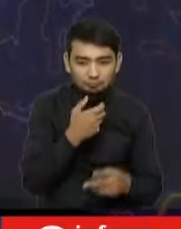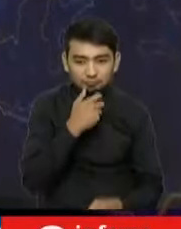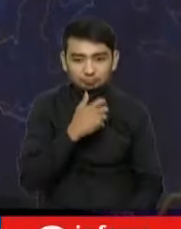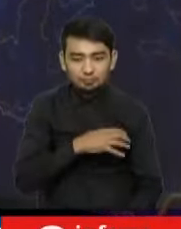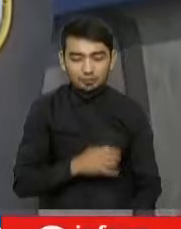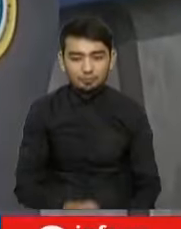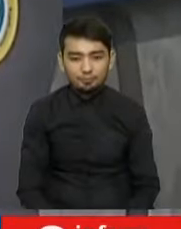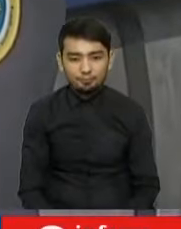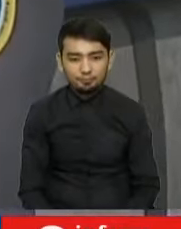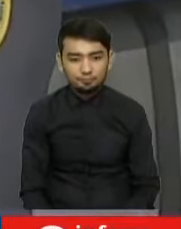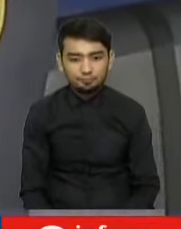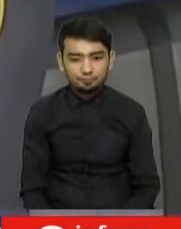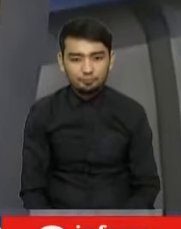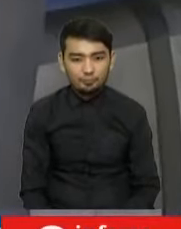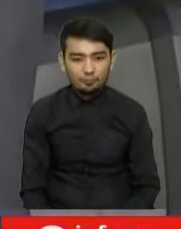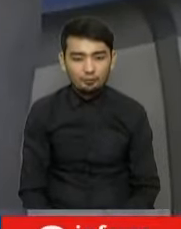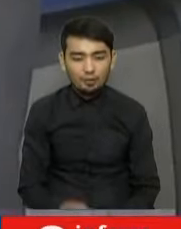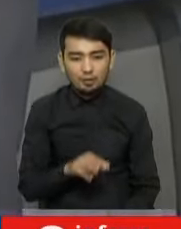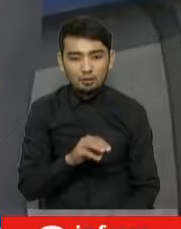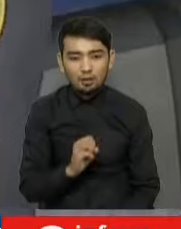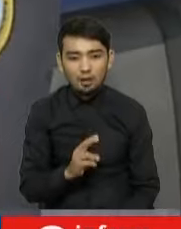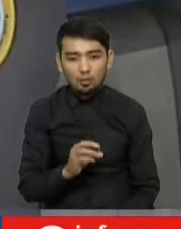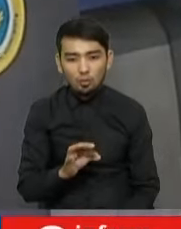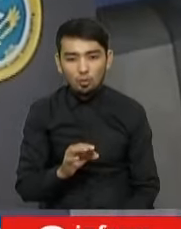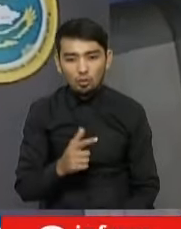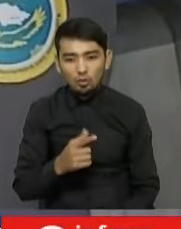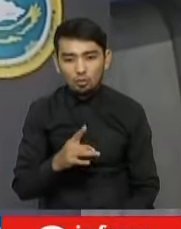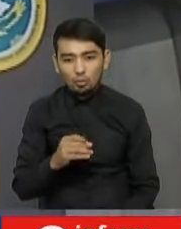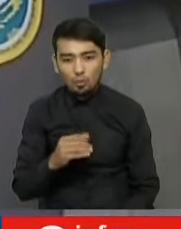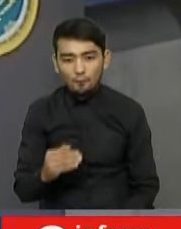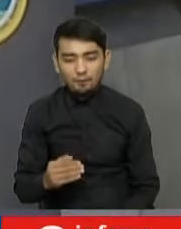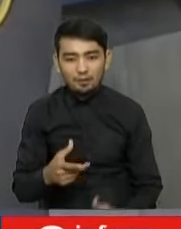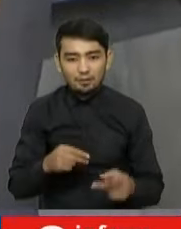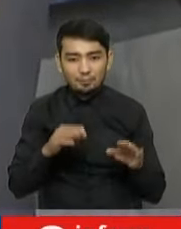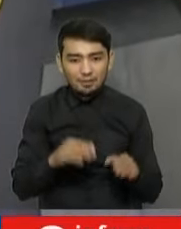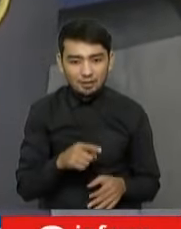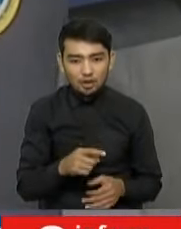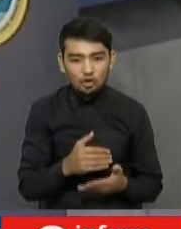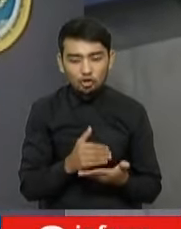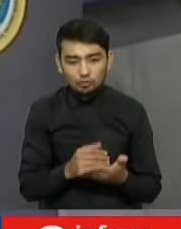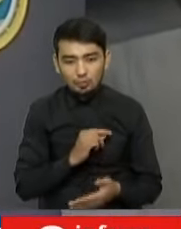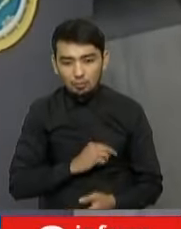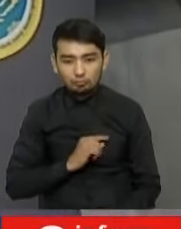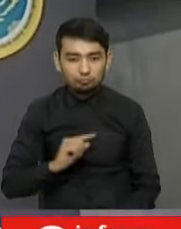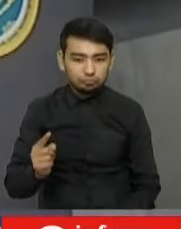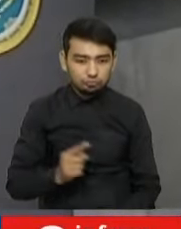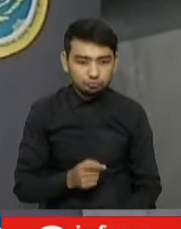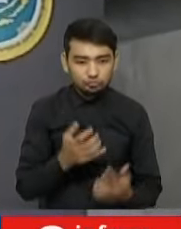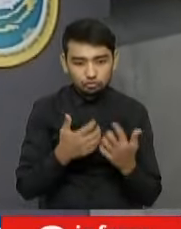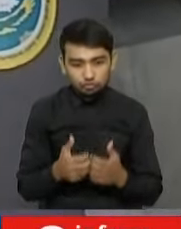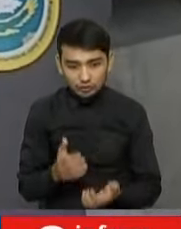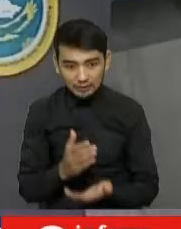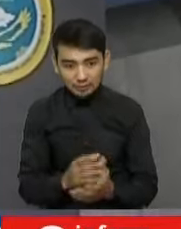Амангельдинов. Тахограф. Знаете, да, что такое тахограф? Да, да, да. Устройство, регистрация режима труда и отдыха. Он у вас имеется,